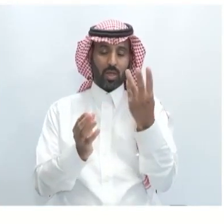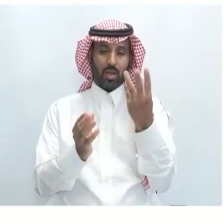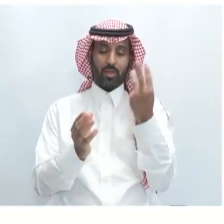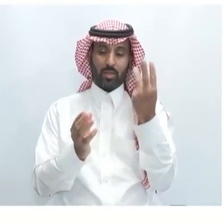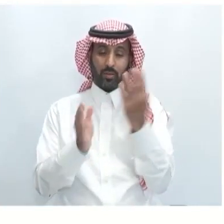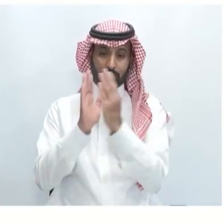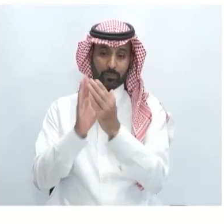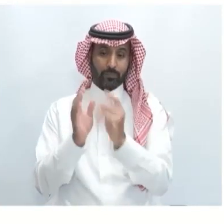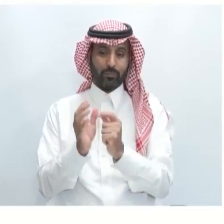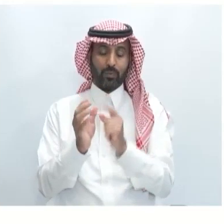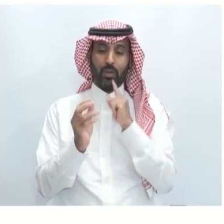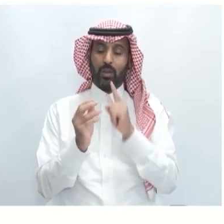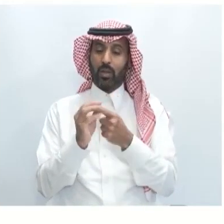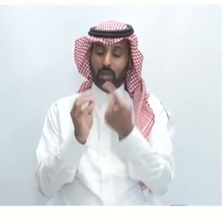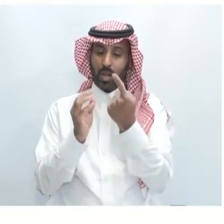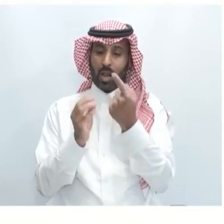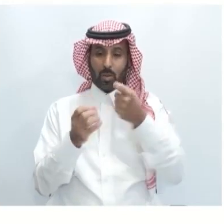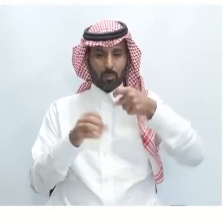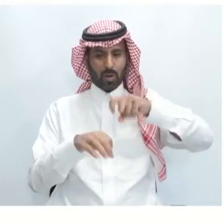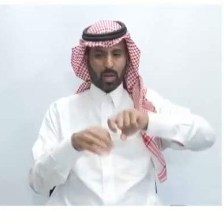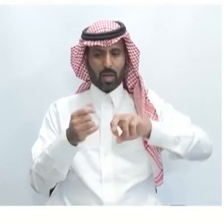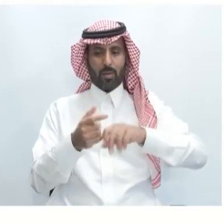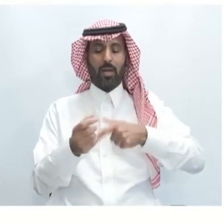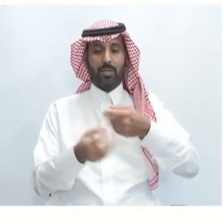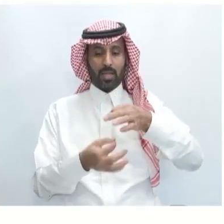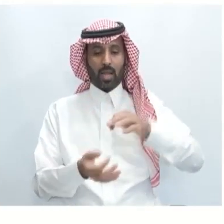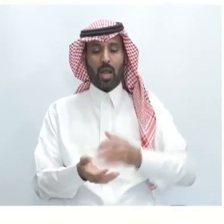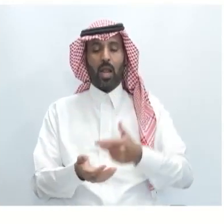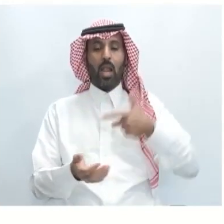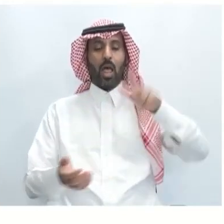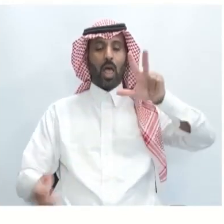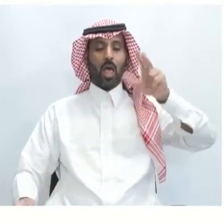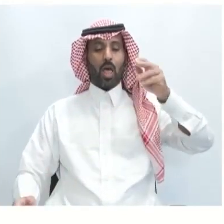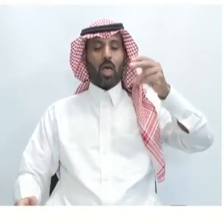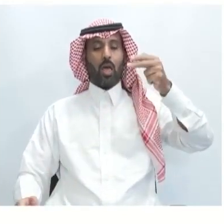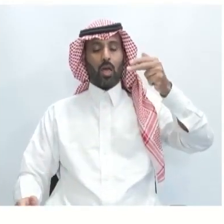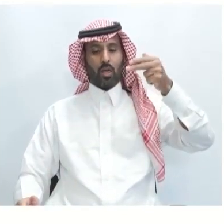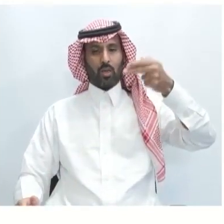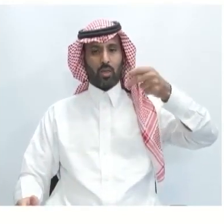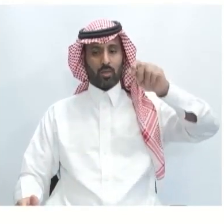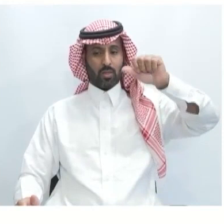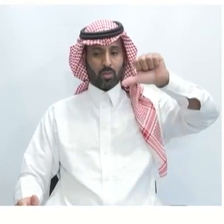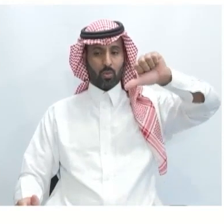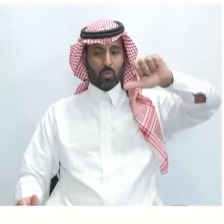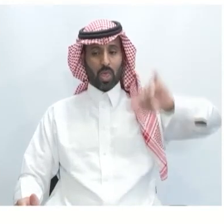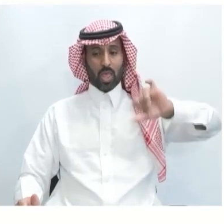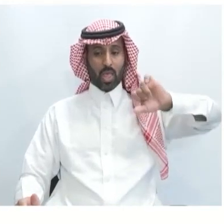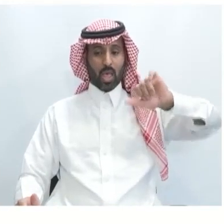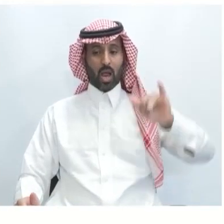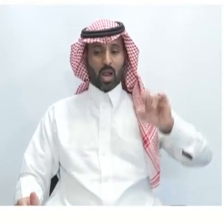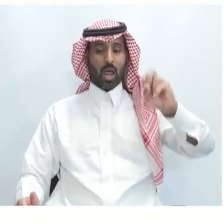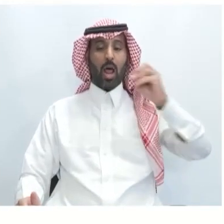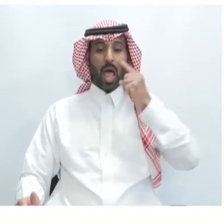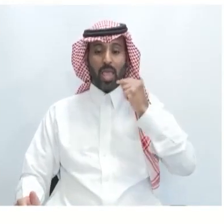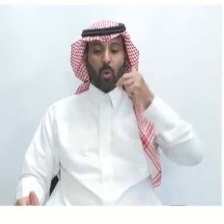الثالث وهو المركبات العضويه الحيويه لنلقي نظره ما هي الدروس الموجوده في هذا الفصل لاحظ